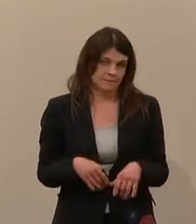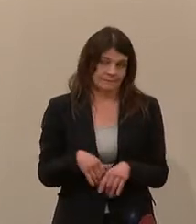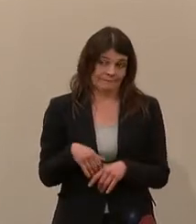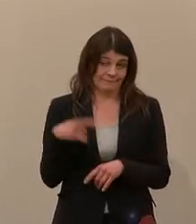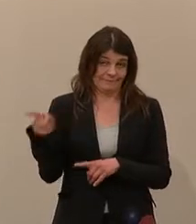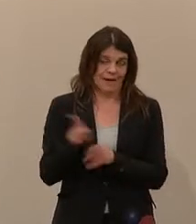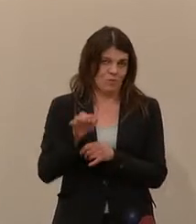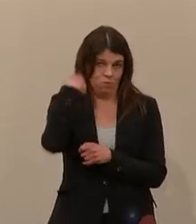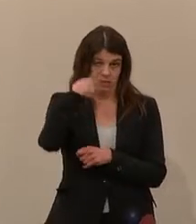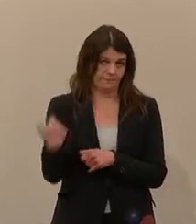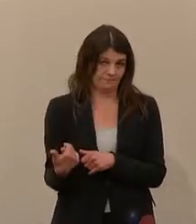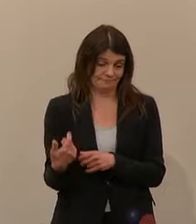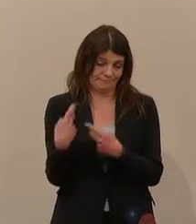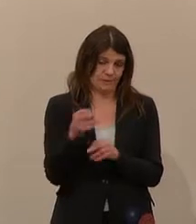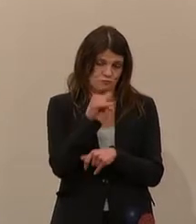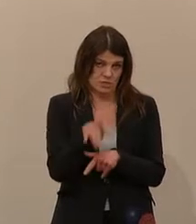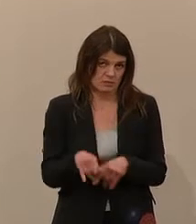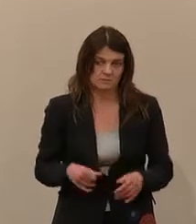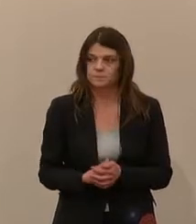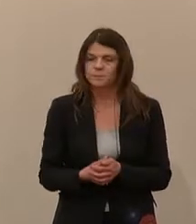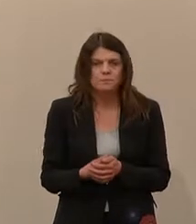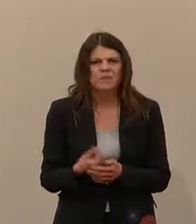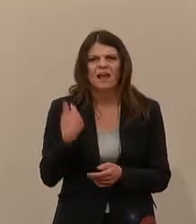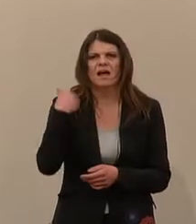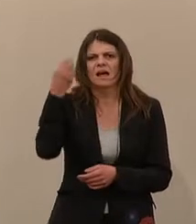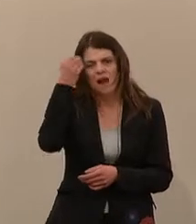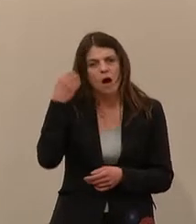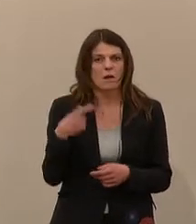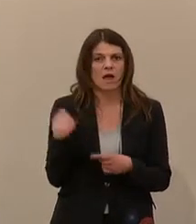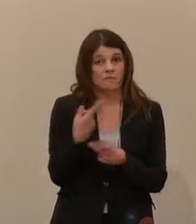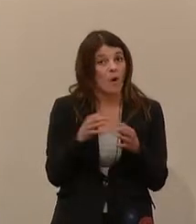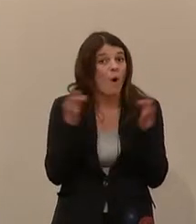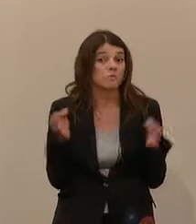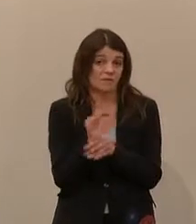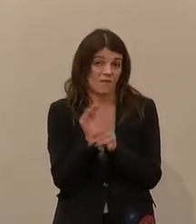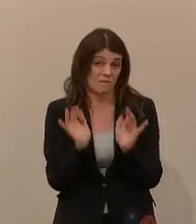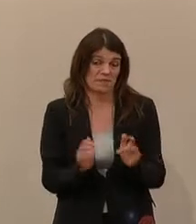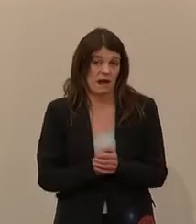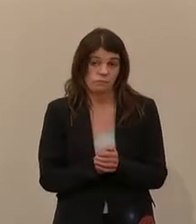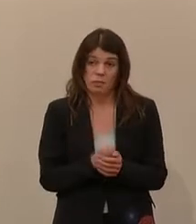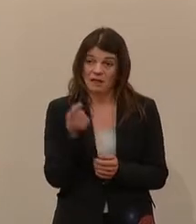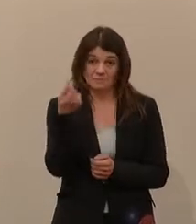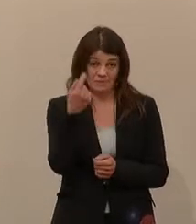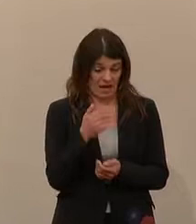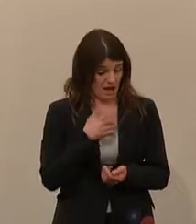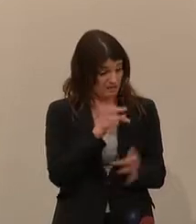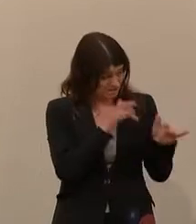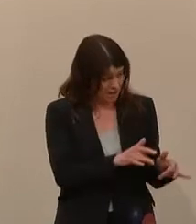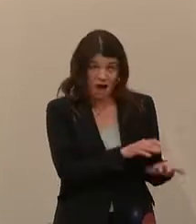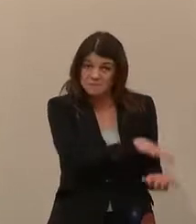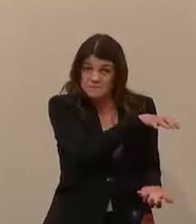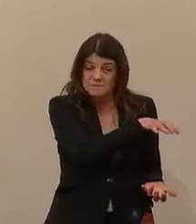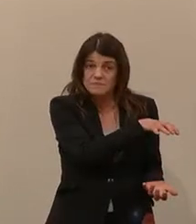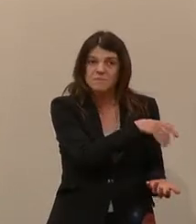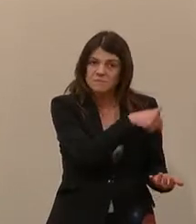ein Scharlatan ist. Ich denke, wir haben eine große Aufgabe, mit dem Geld, das wir zur Verfügung